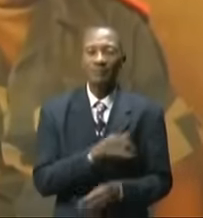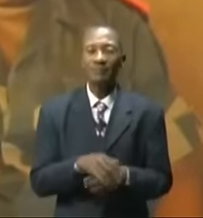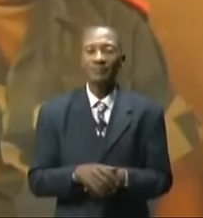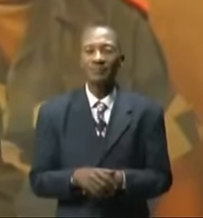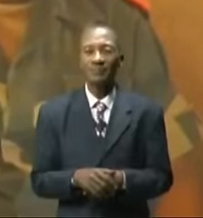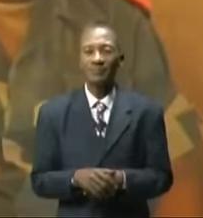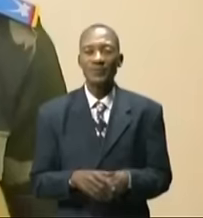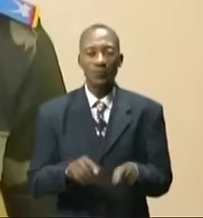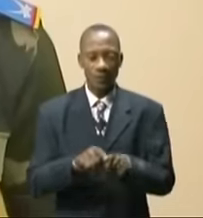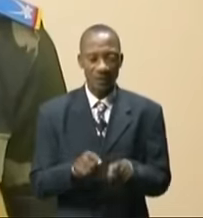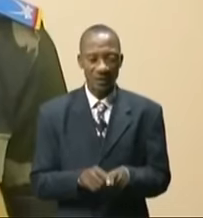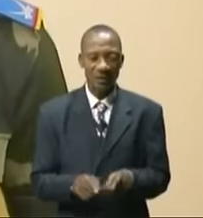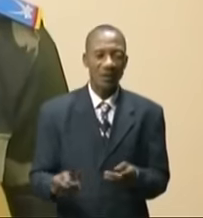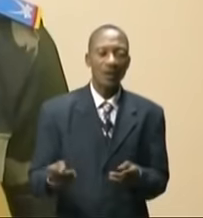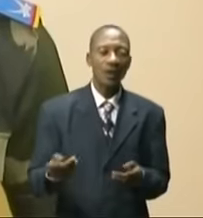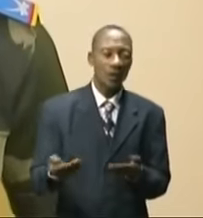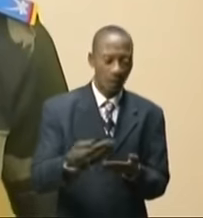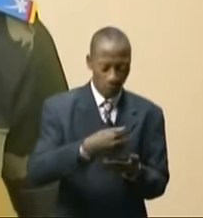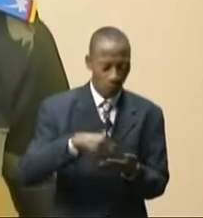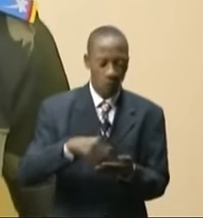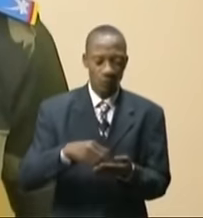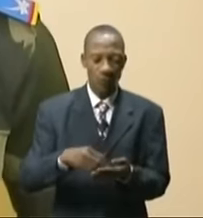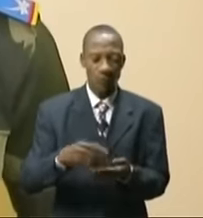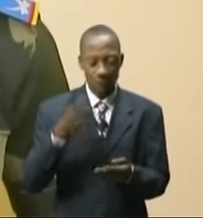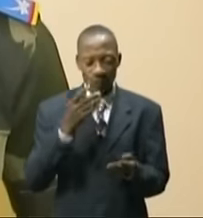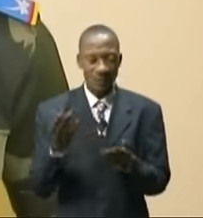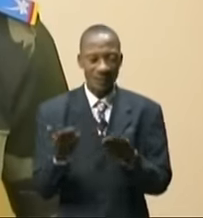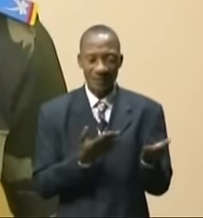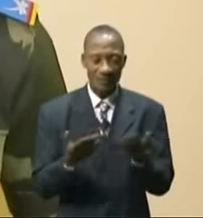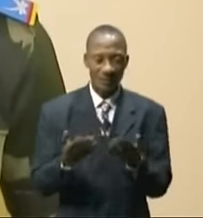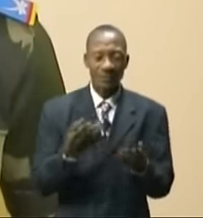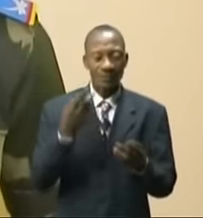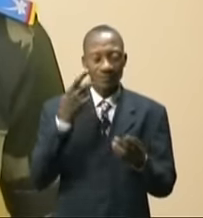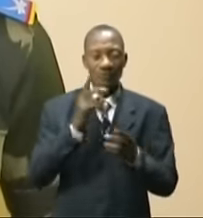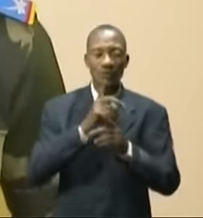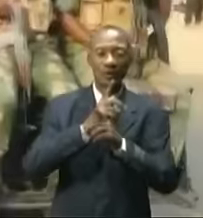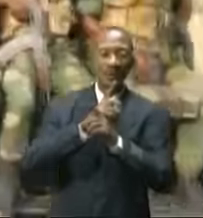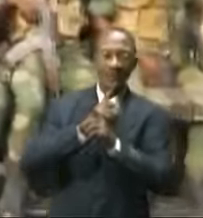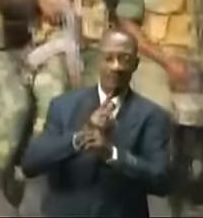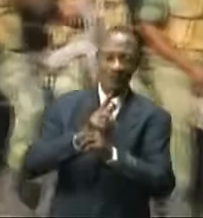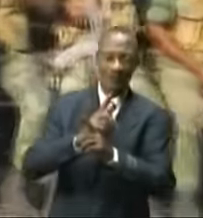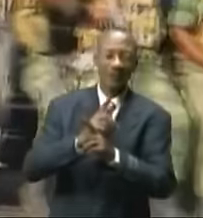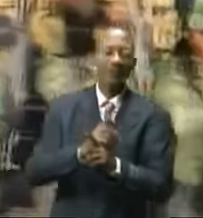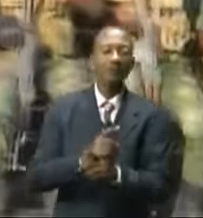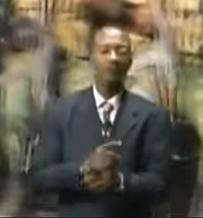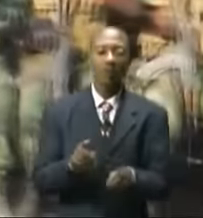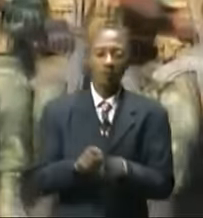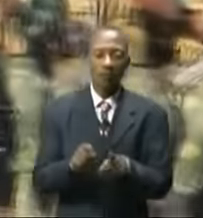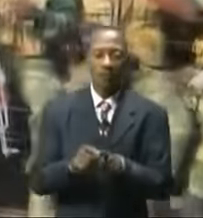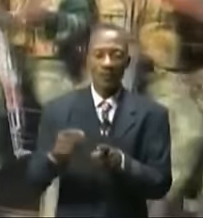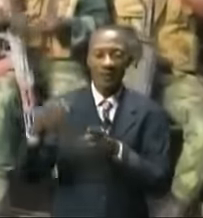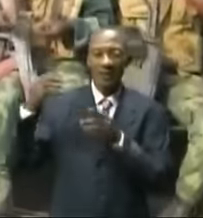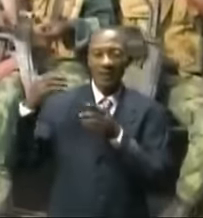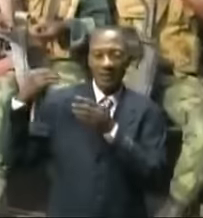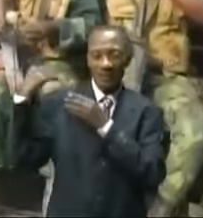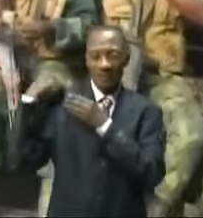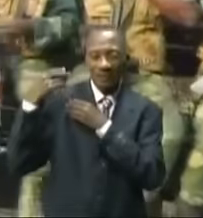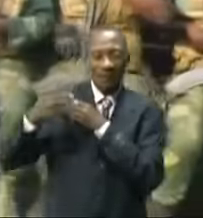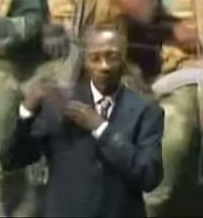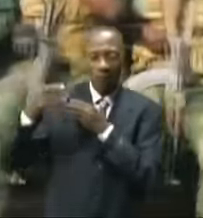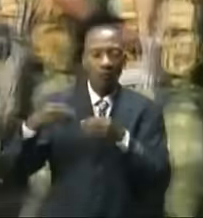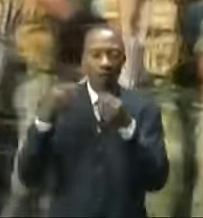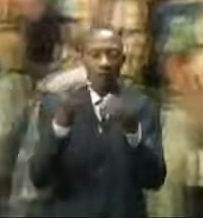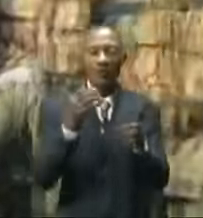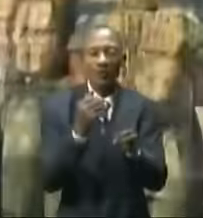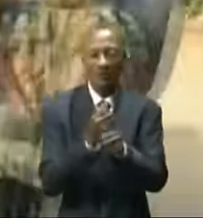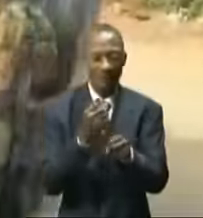de sécurité et de défense, donc les missions régaliennes leur confiées sont d'assurer